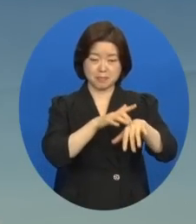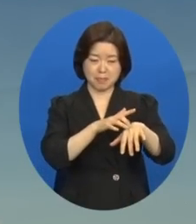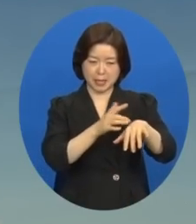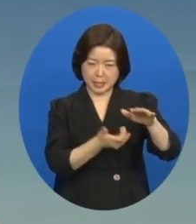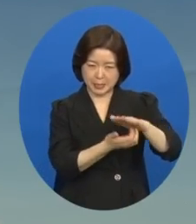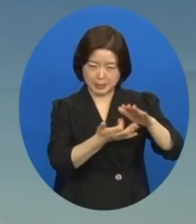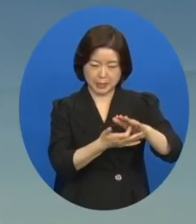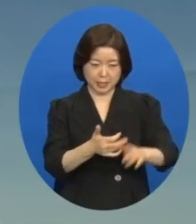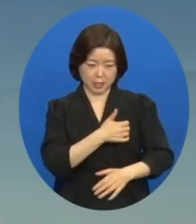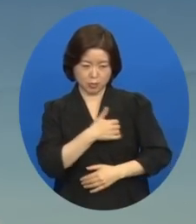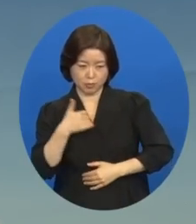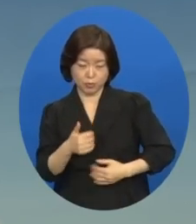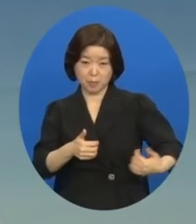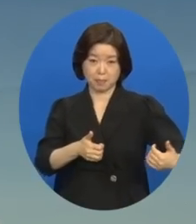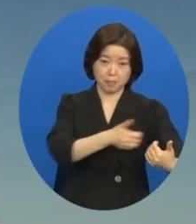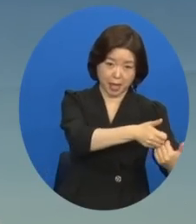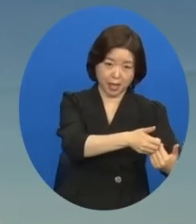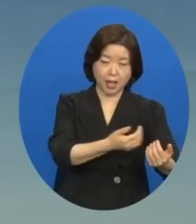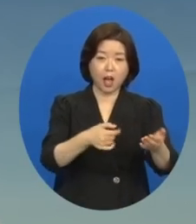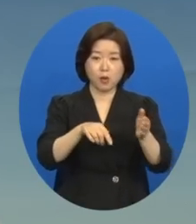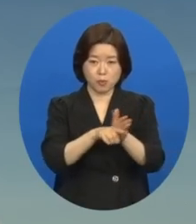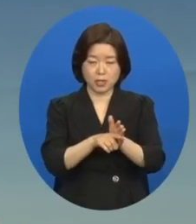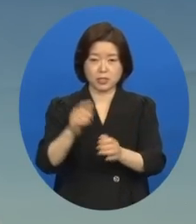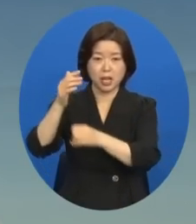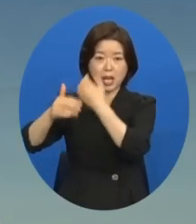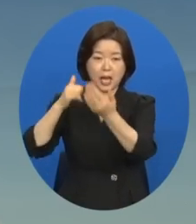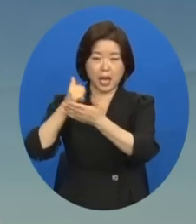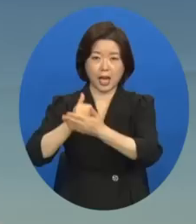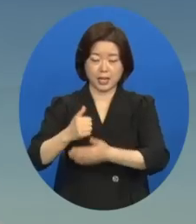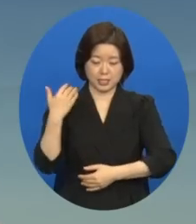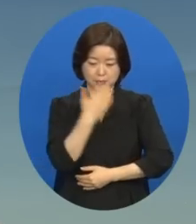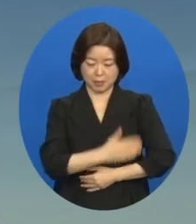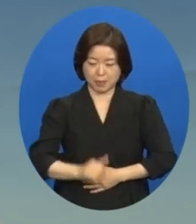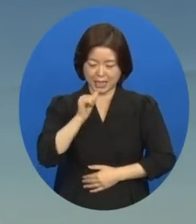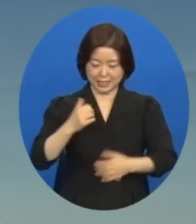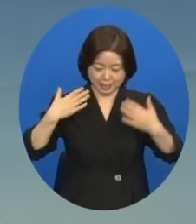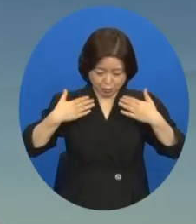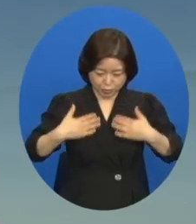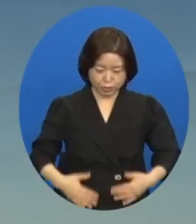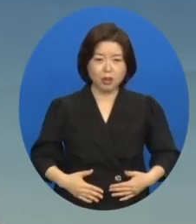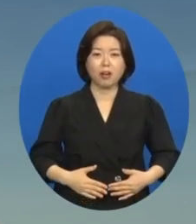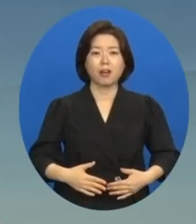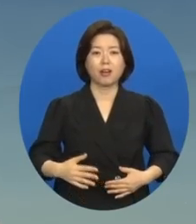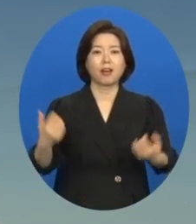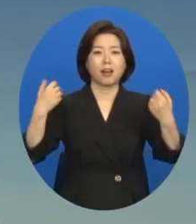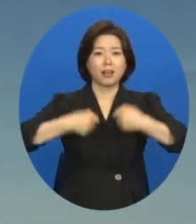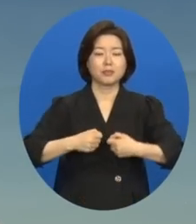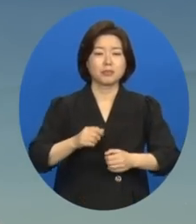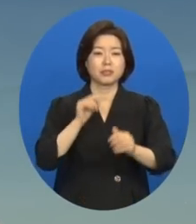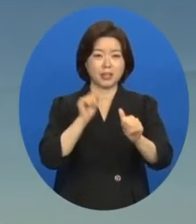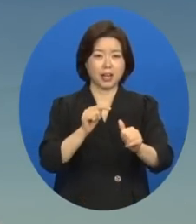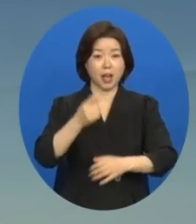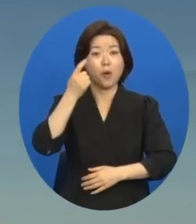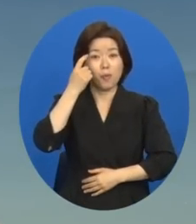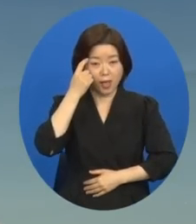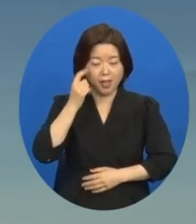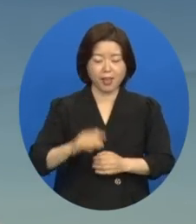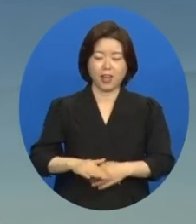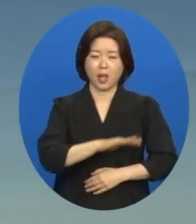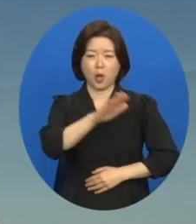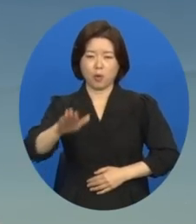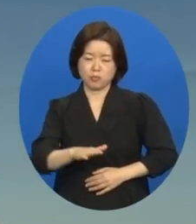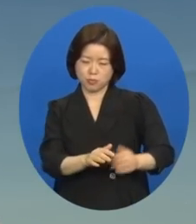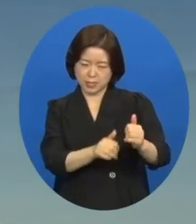능히 대적하기 위하여 하나님의 전신갑주를 입으라. 왜냐하면